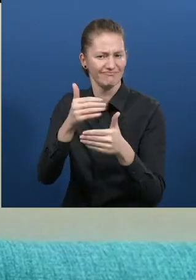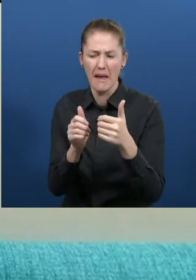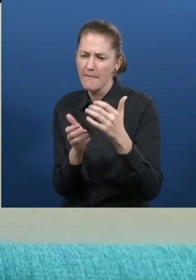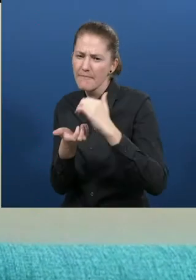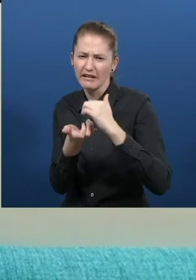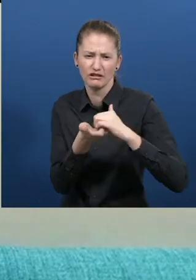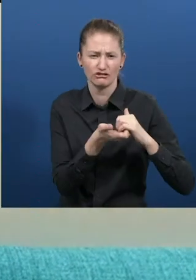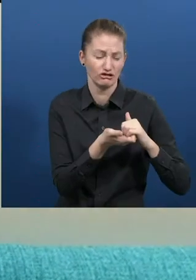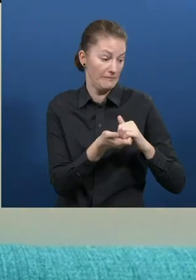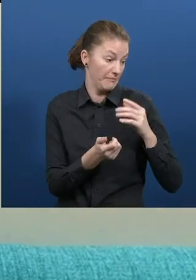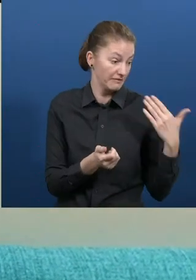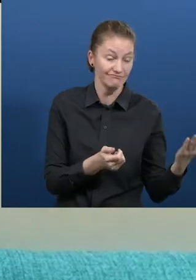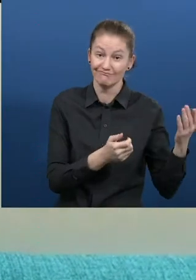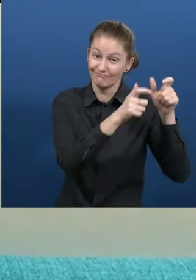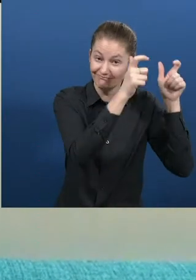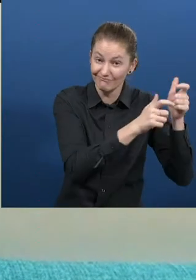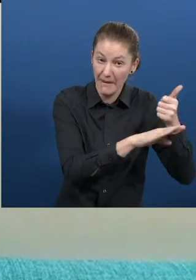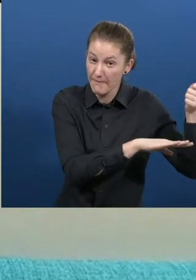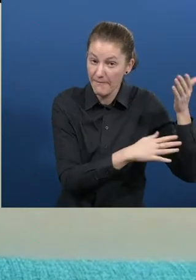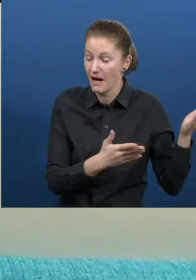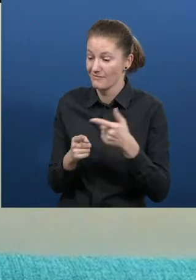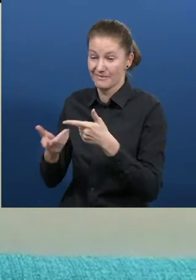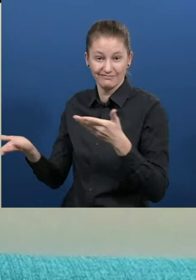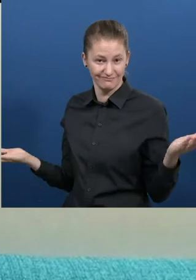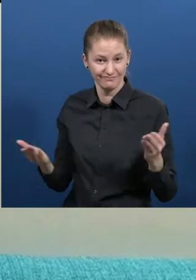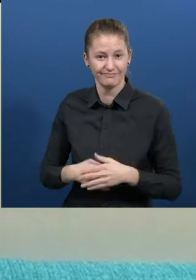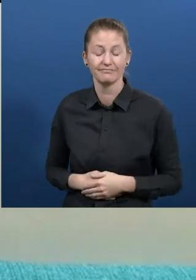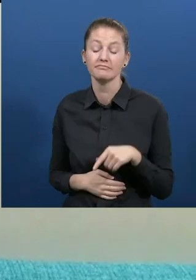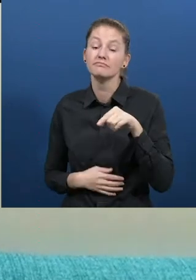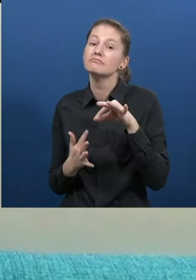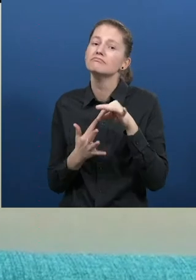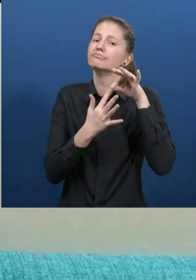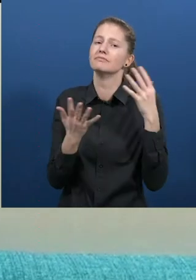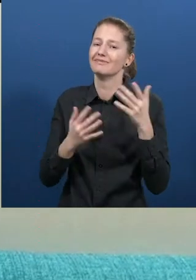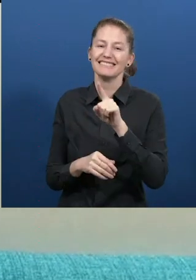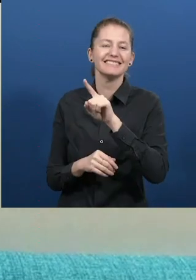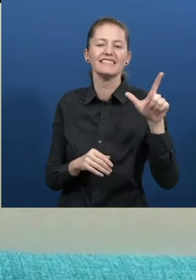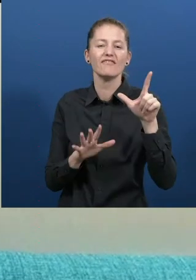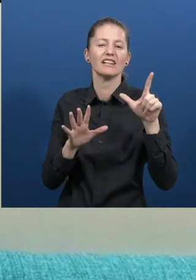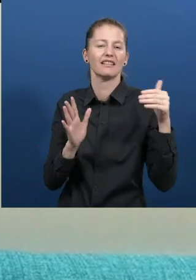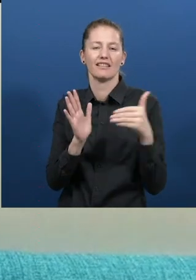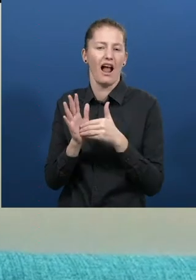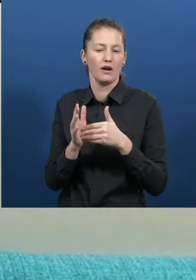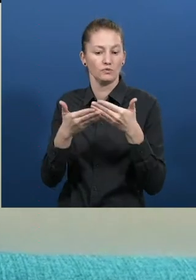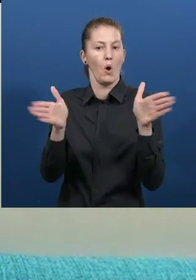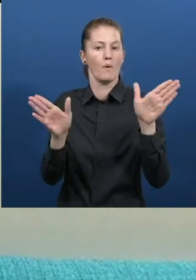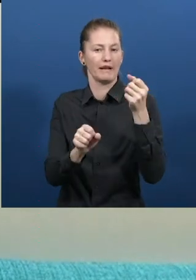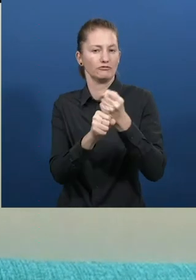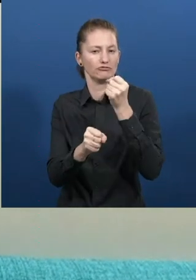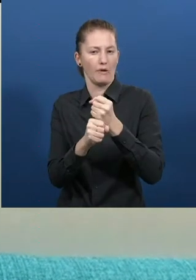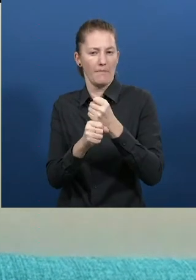משרות פתוחות בשוק ההייטק בישראל. אלו משרות שלא נגישות לאנשים שמרוחקים מעולם העבודה. אנשים עם